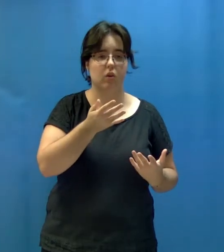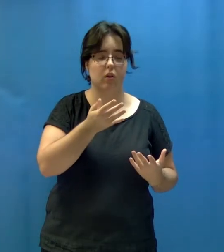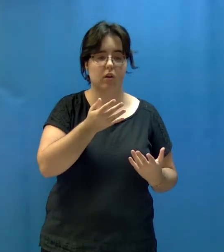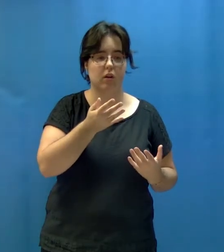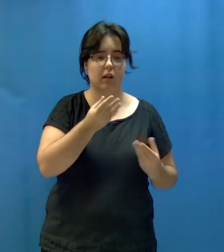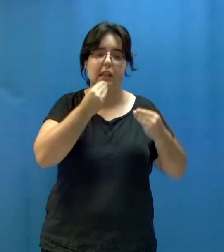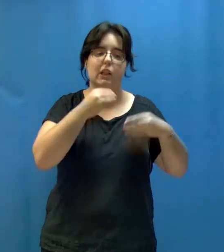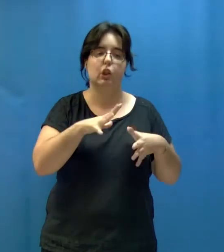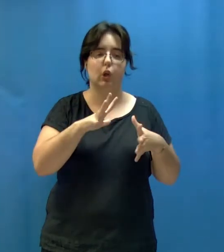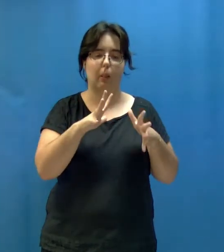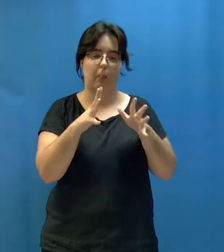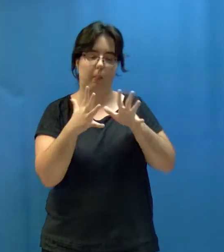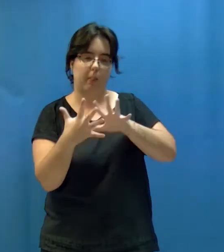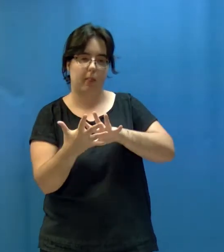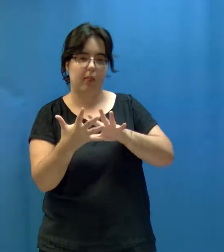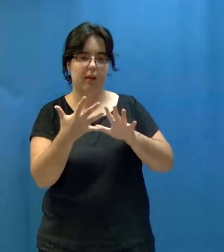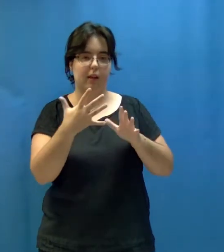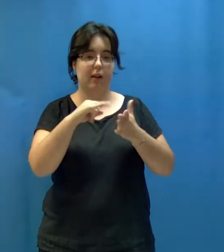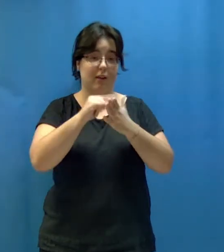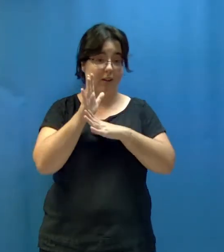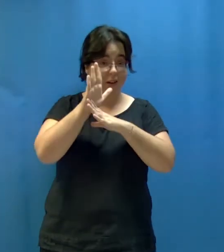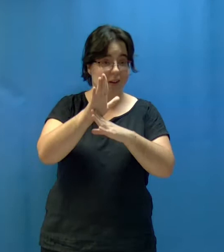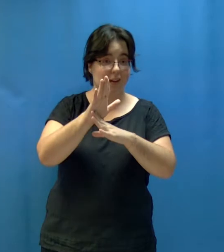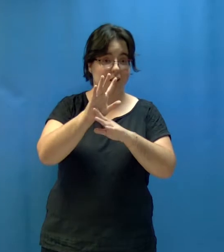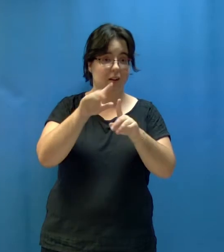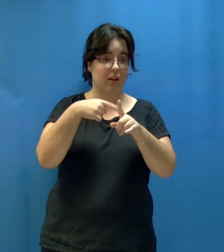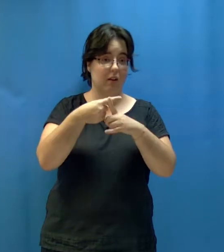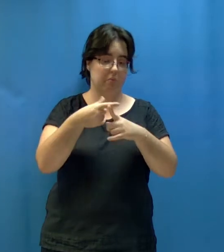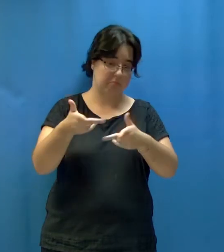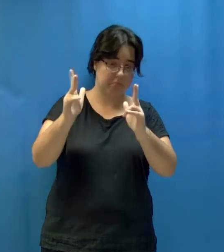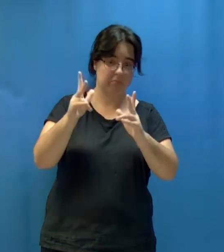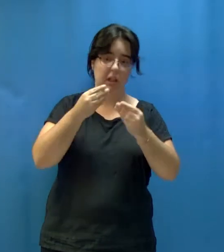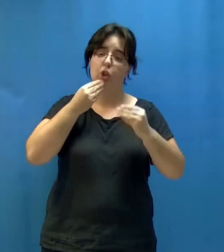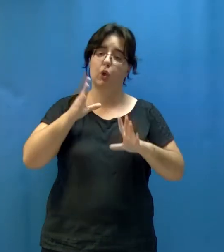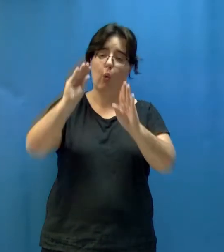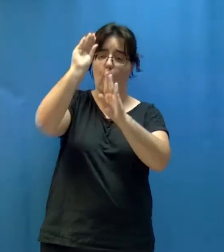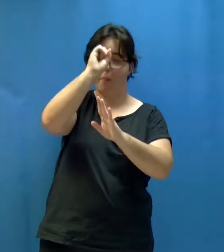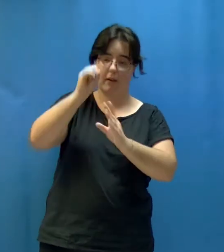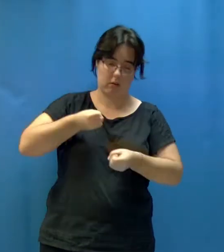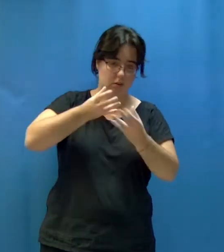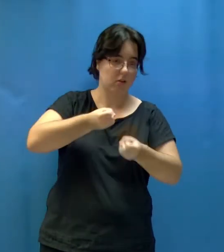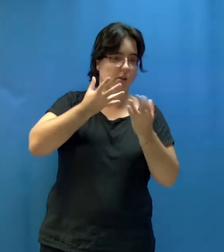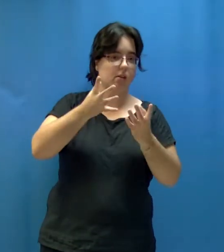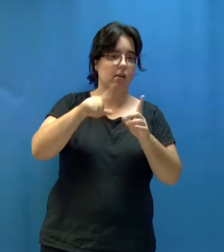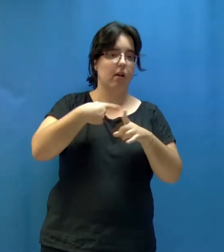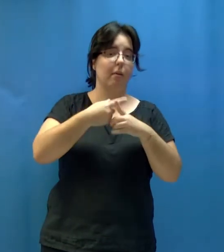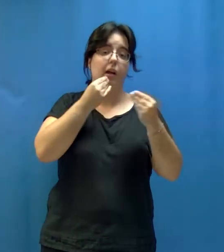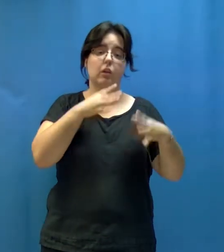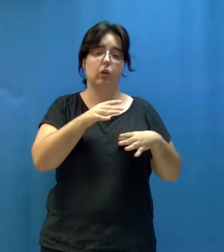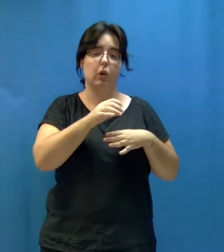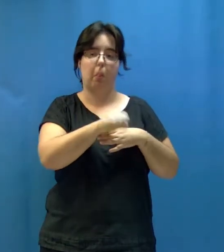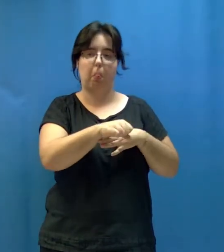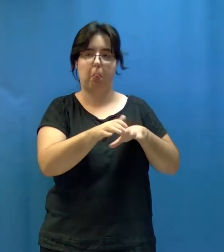història. En la moció, a més de permetre's la legitimitat de contar la història com vostès es ve de gust, o obvien la història o quan no la